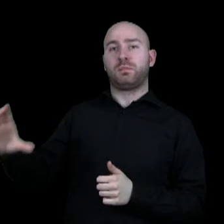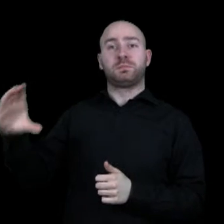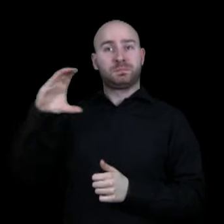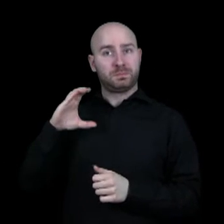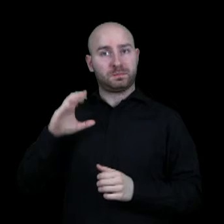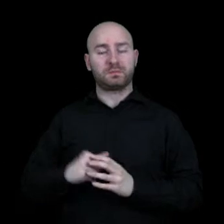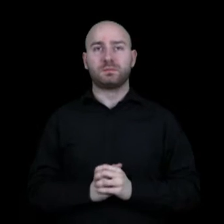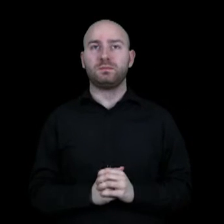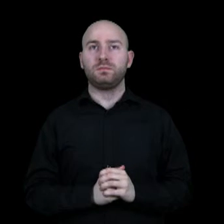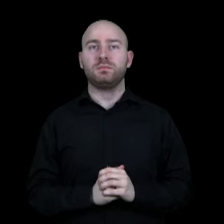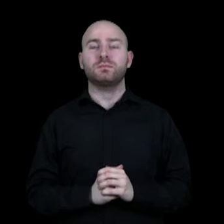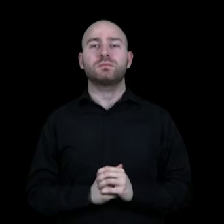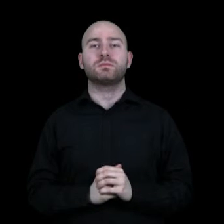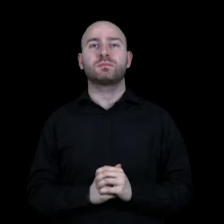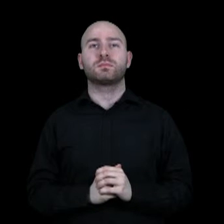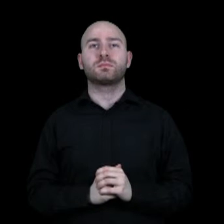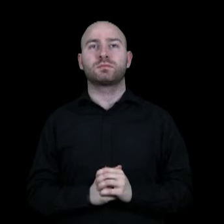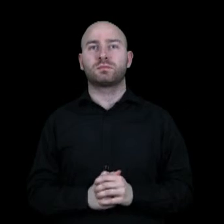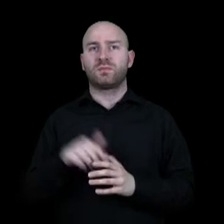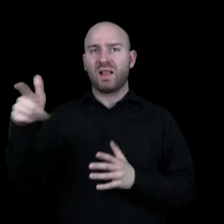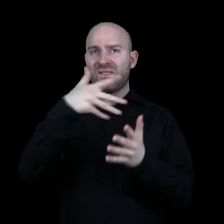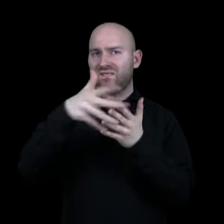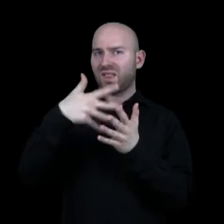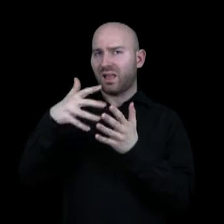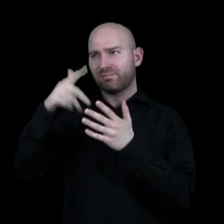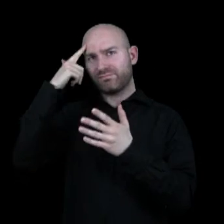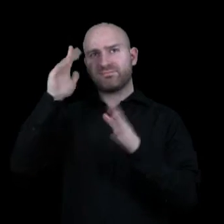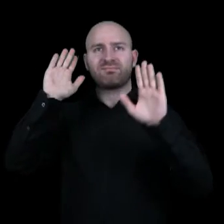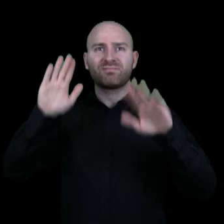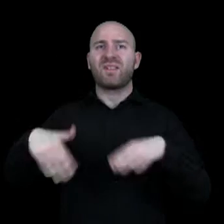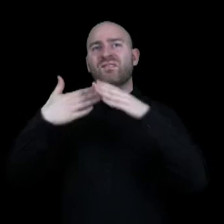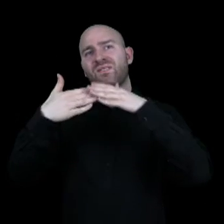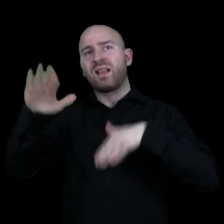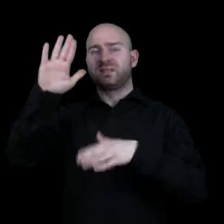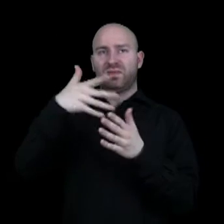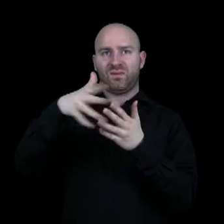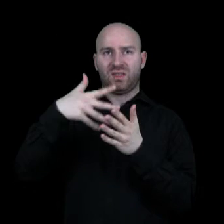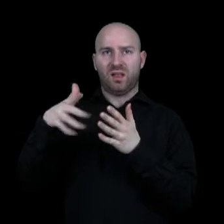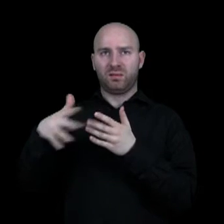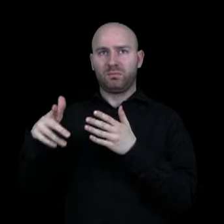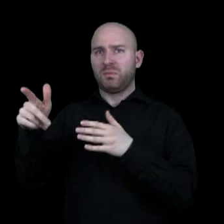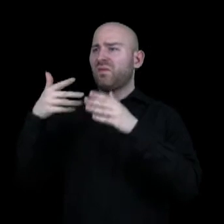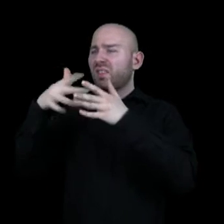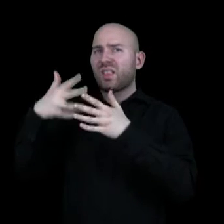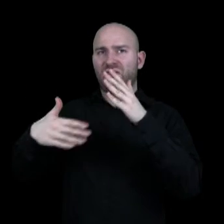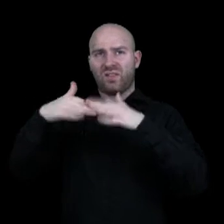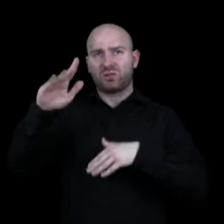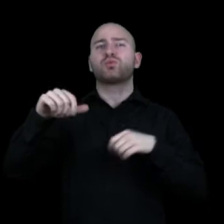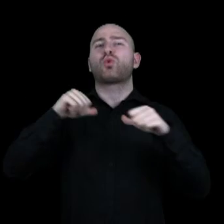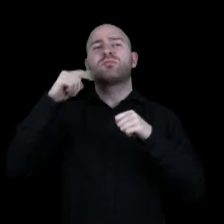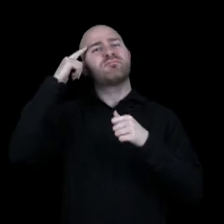Stałe podatki. I zwiększa wydatki. Wydatki idą w górę.